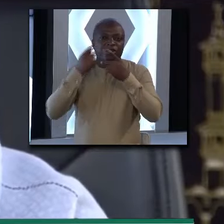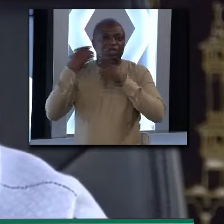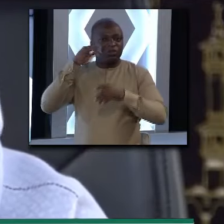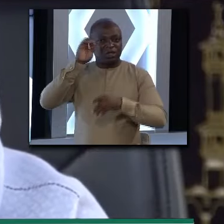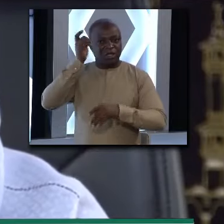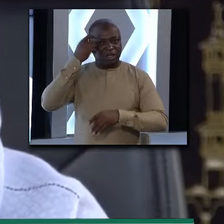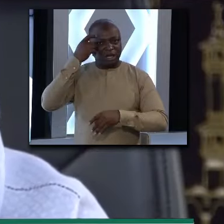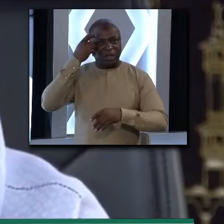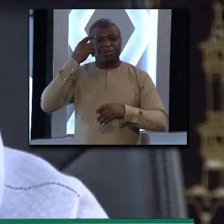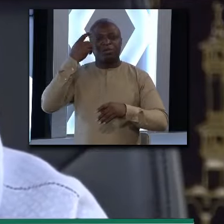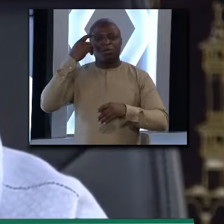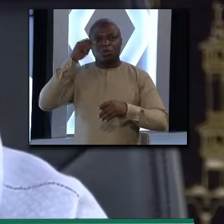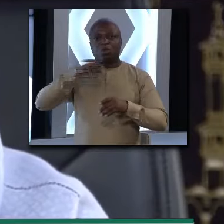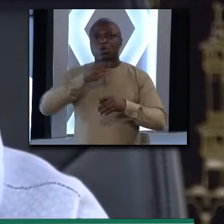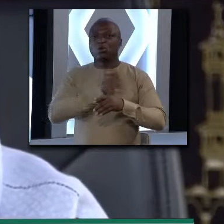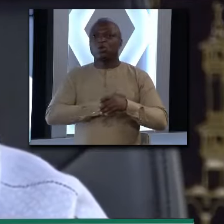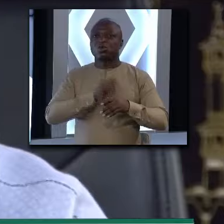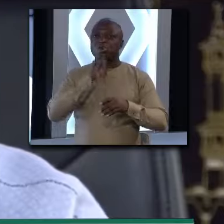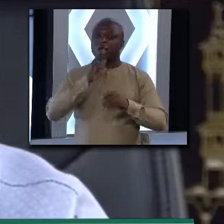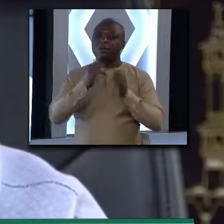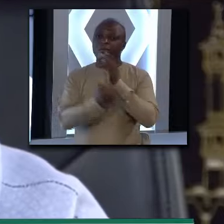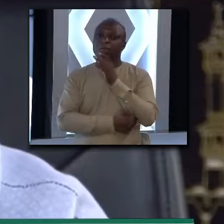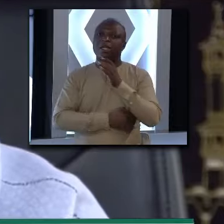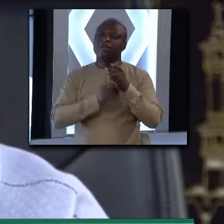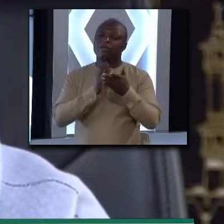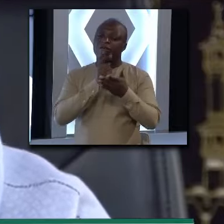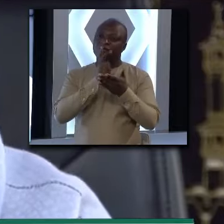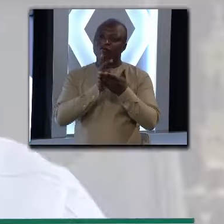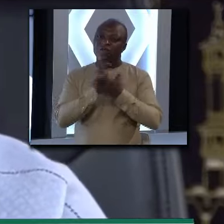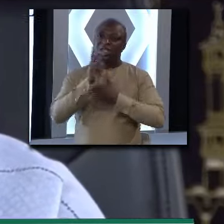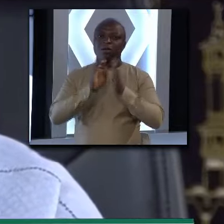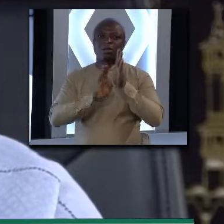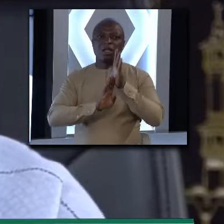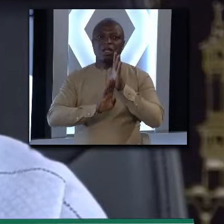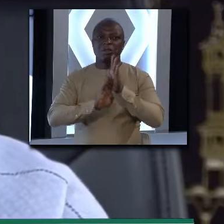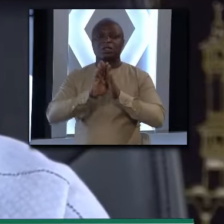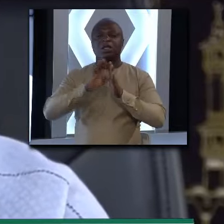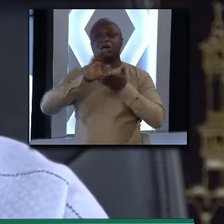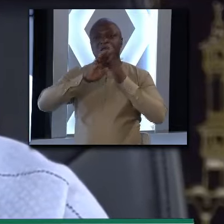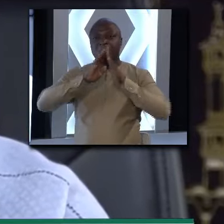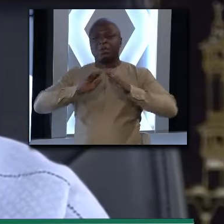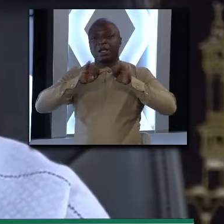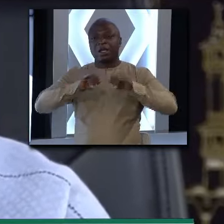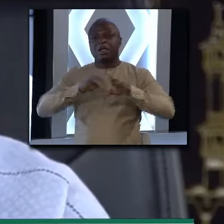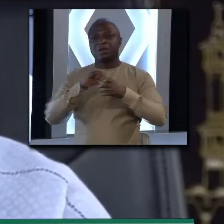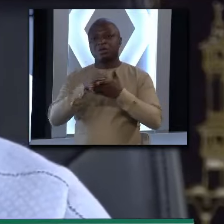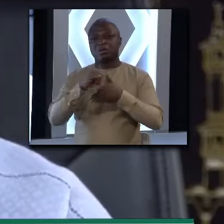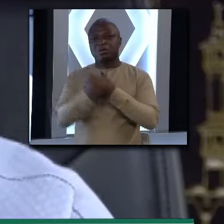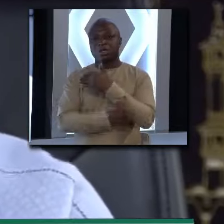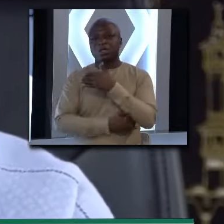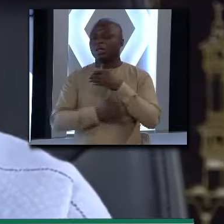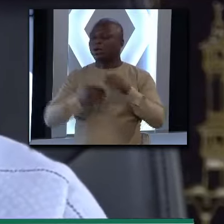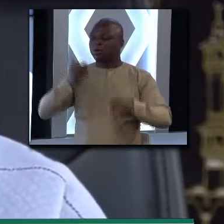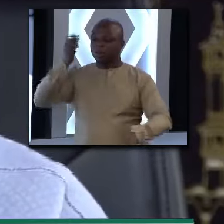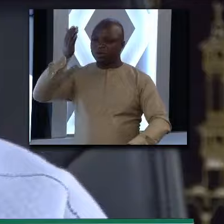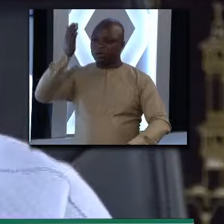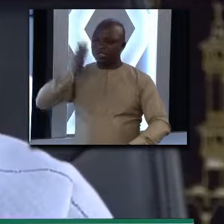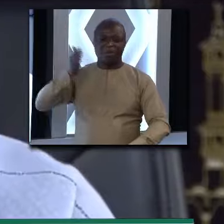l'État afin que le Togo soit un pays véritablement émergent et que la paix règne dans ce pays et que